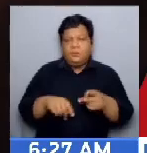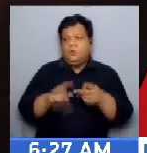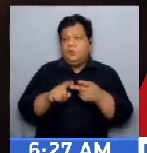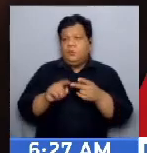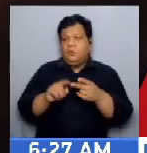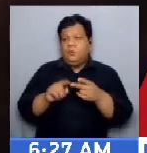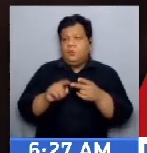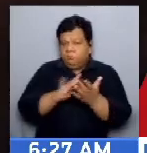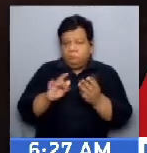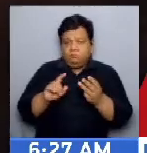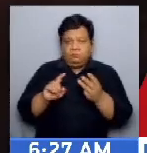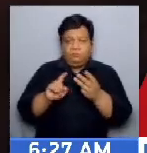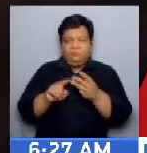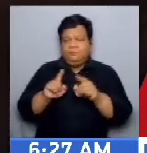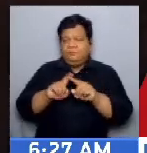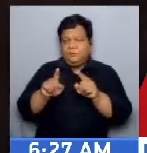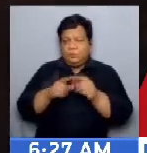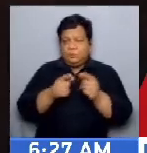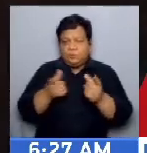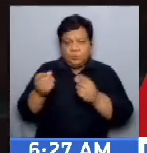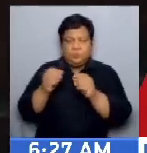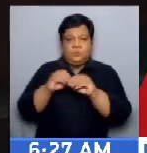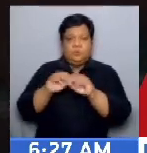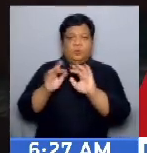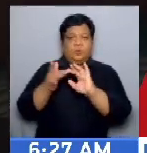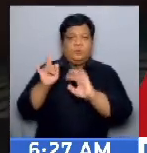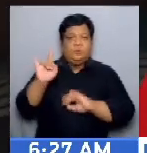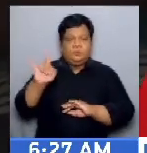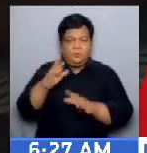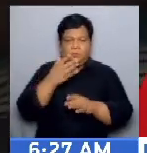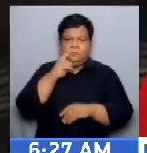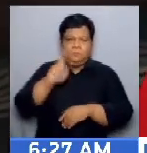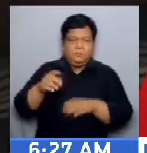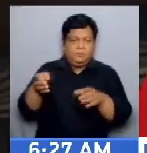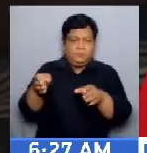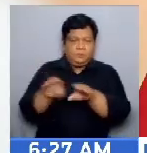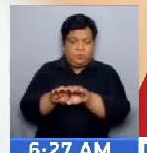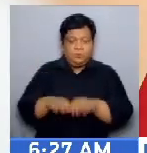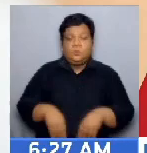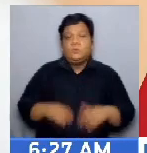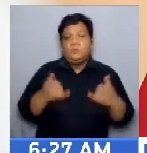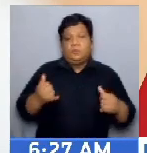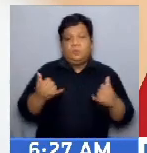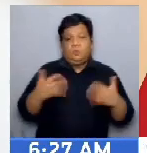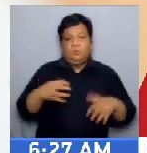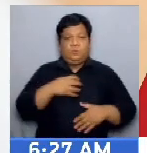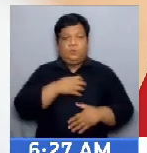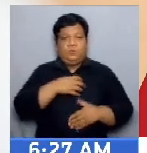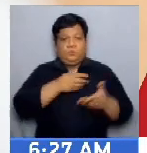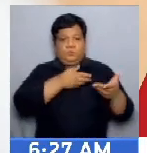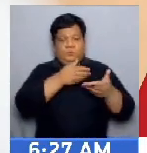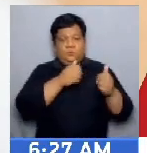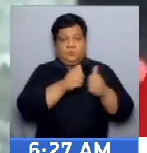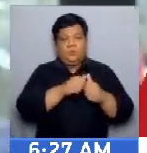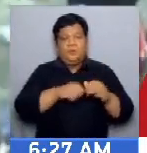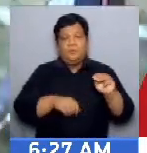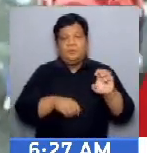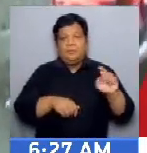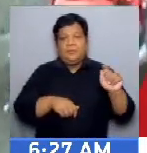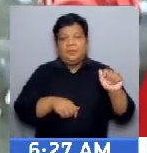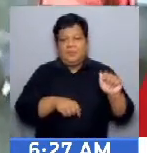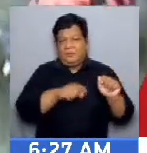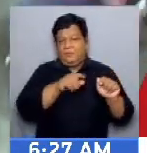sa social media para maipasara. Nakipag-ugnayan na rin ang ahensya sa Meta para matanggal ang Facebook pages na